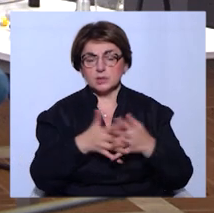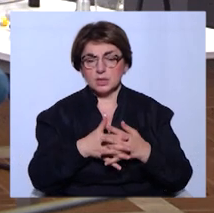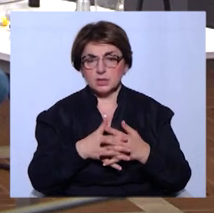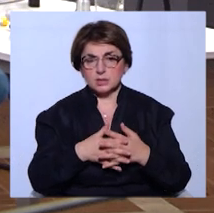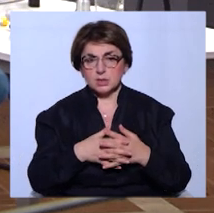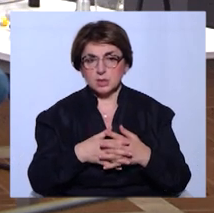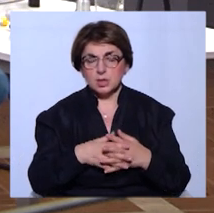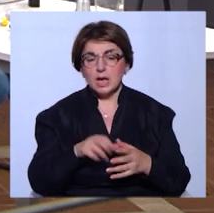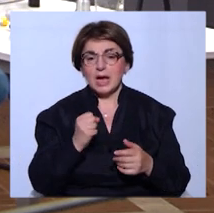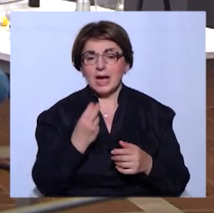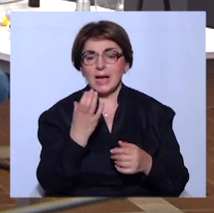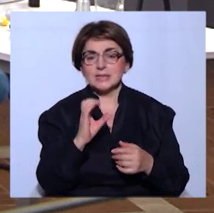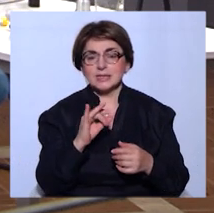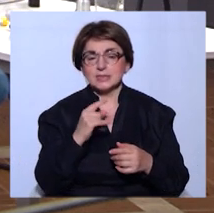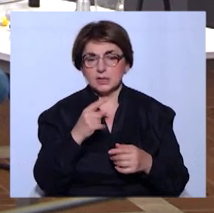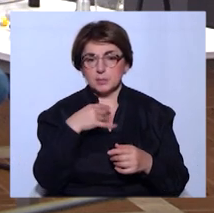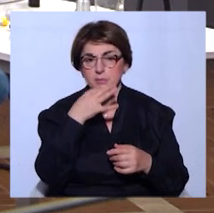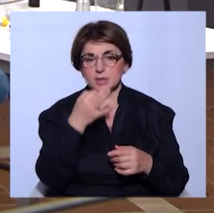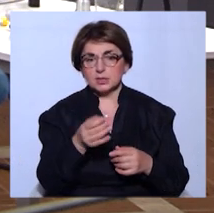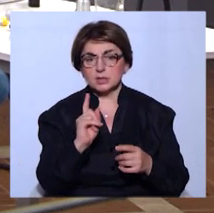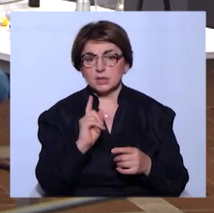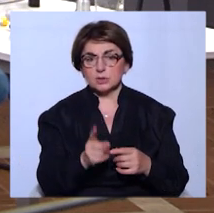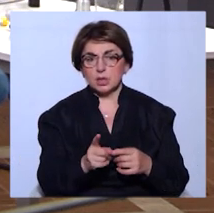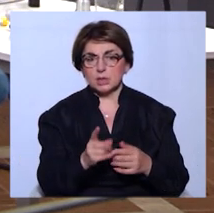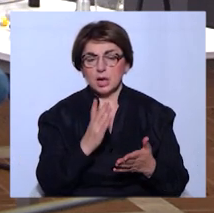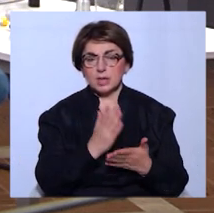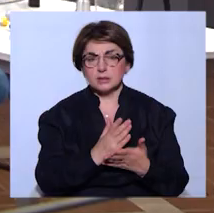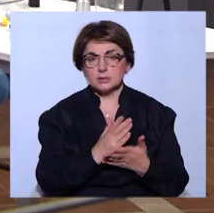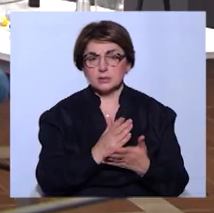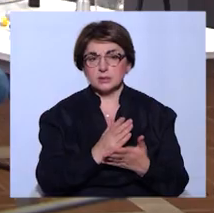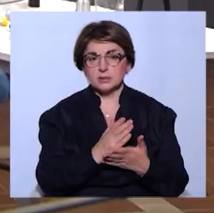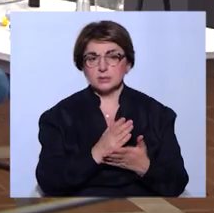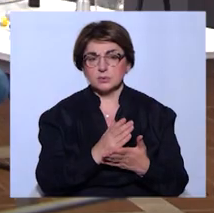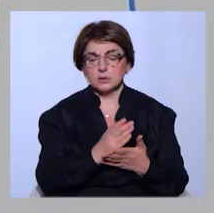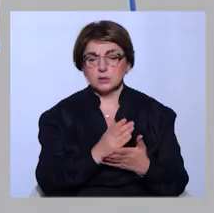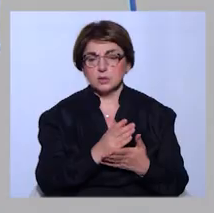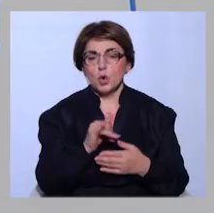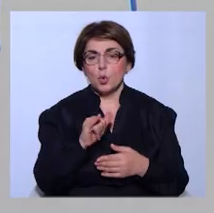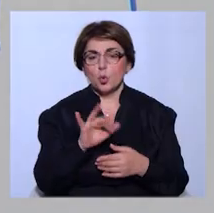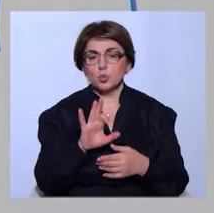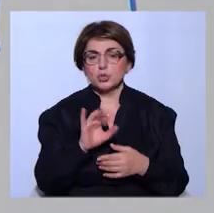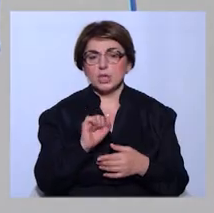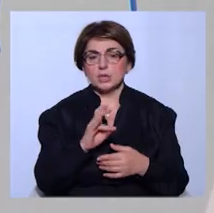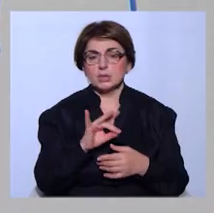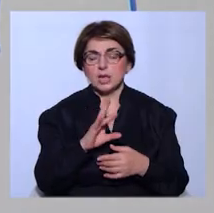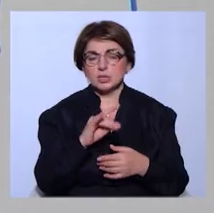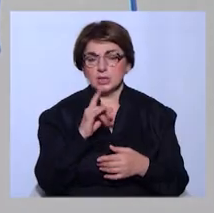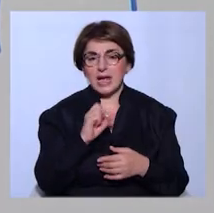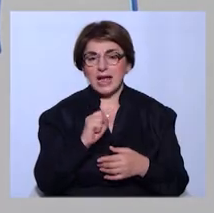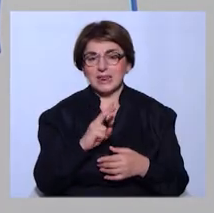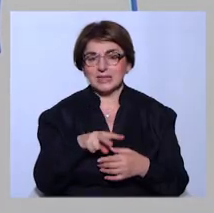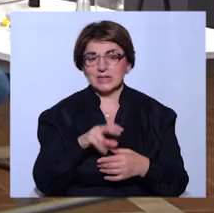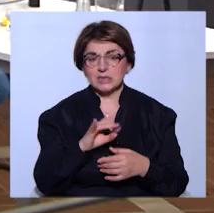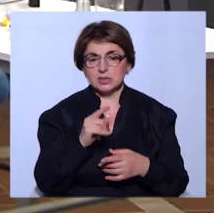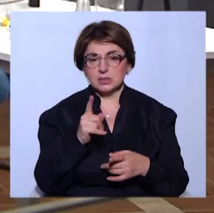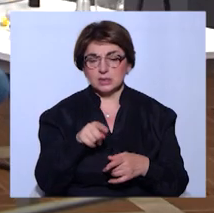რეაქცია. აცეტილენი მინდა გითხრათ, რომ არის უჯერი ნახშირწყალბადი,